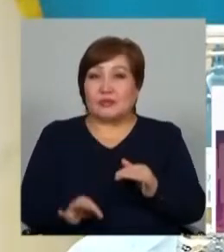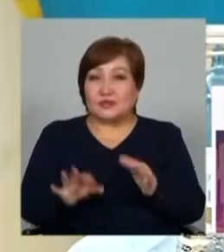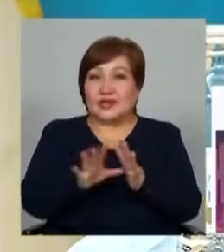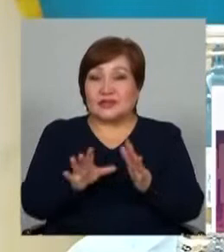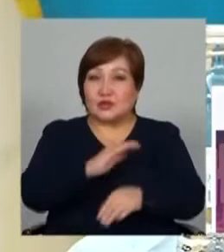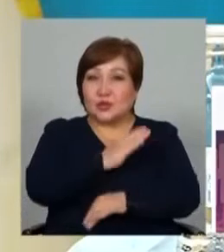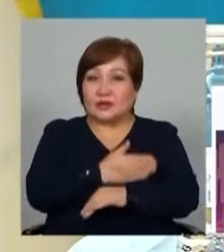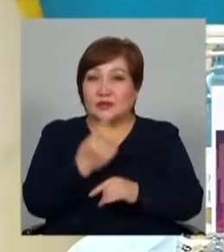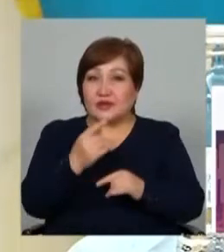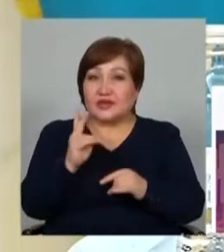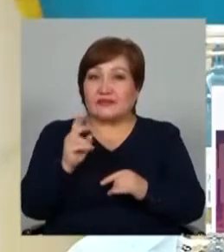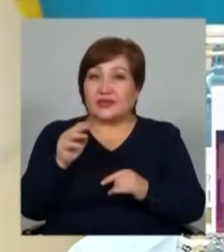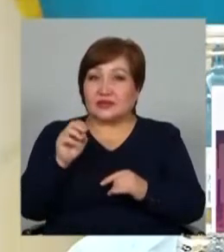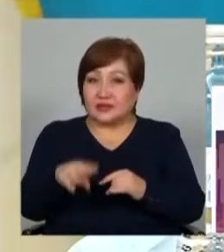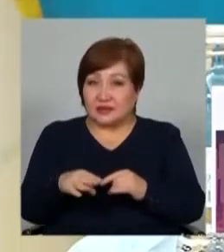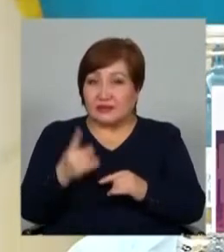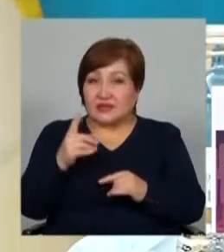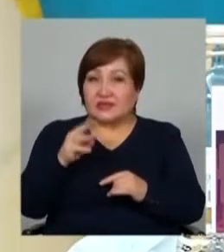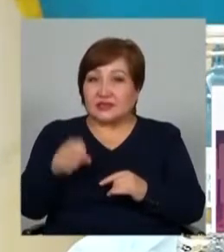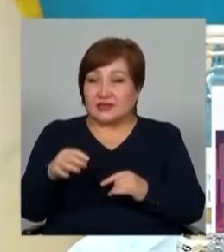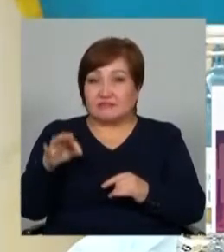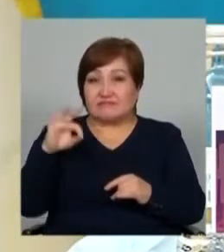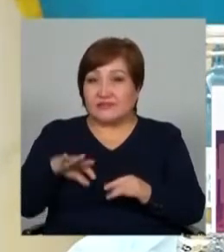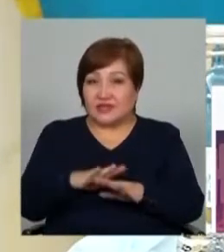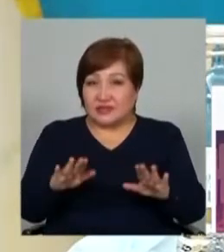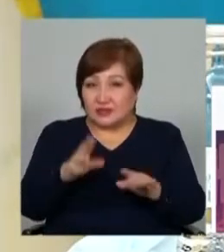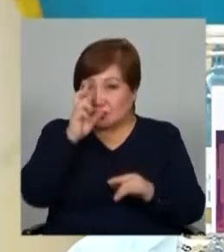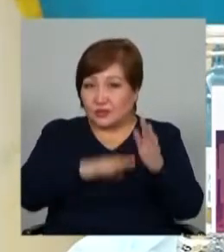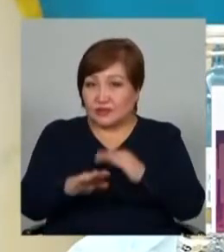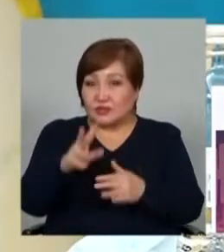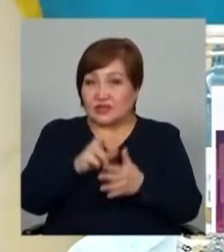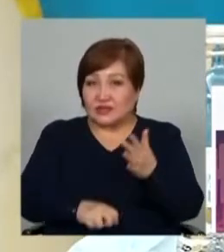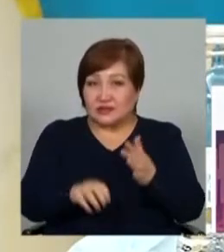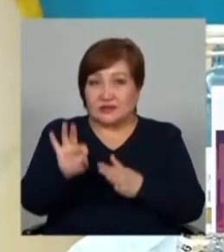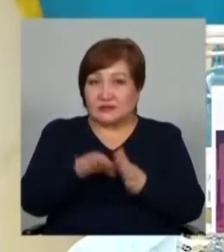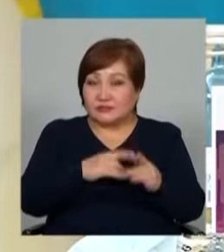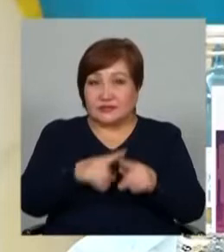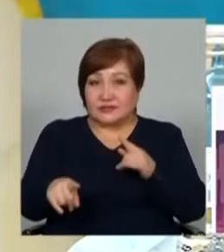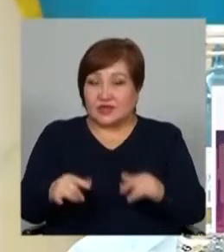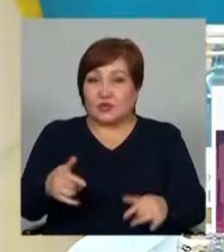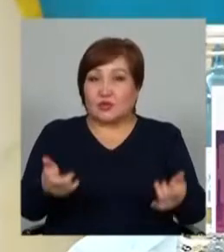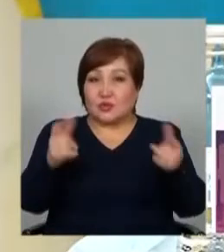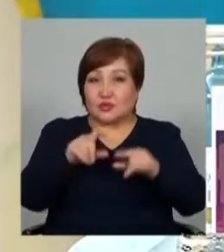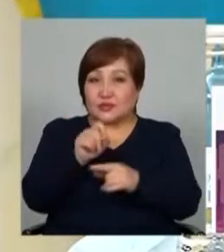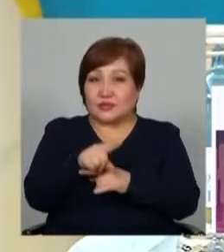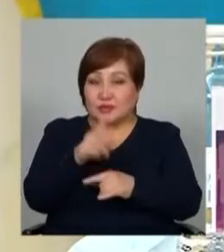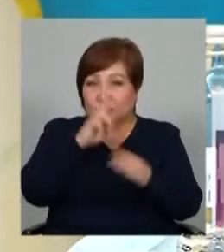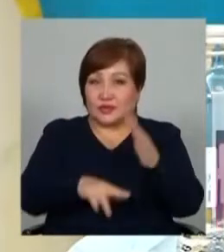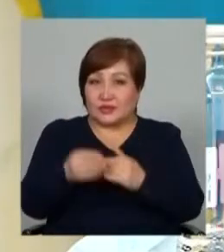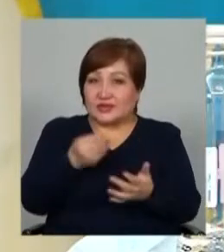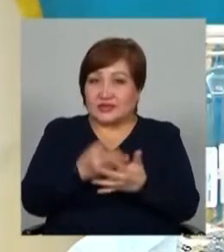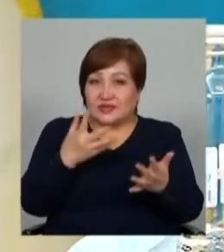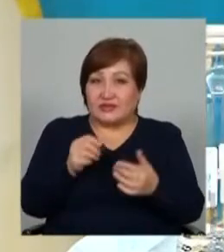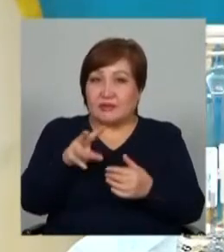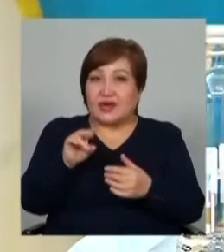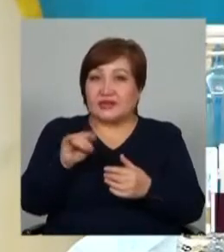1 киловаттына 1 теңге мардымсыз. Үкіметке бұл салықты тез арада еселеп көтеруді пысықтауды тапсырамын. Үкіметке цифрлық майнинг жұмысын